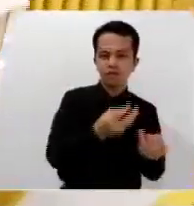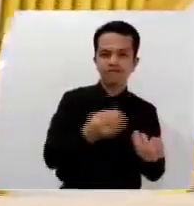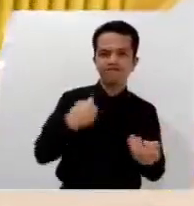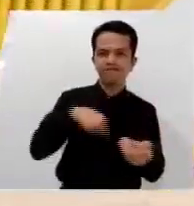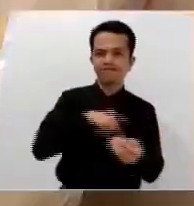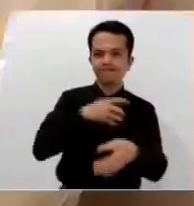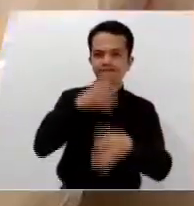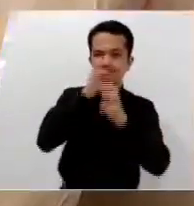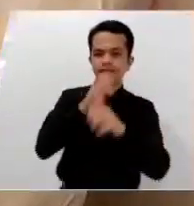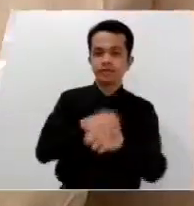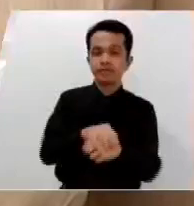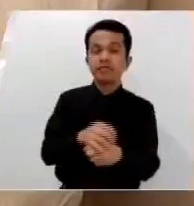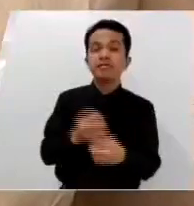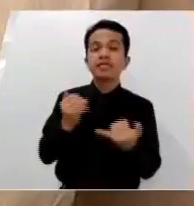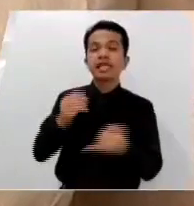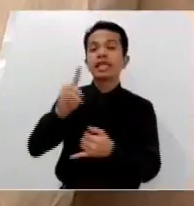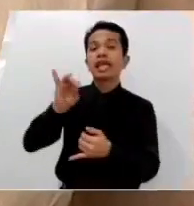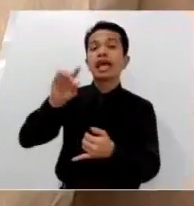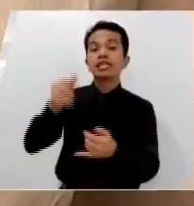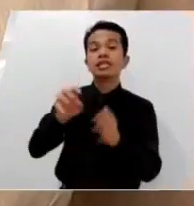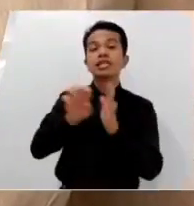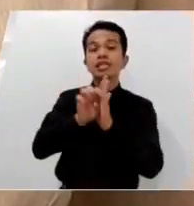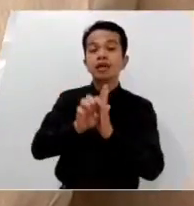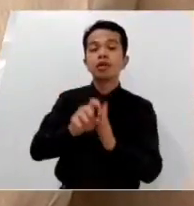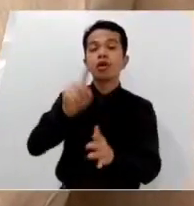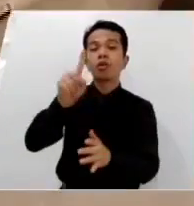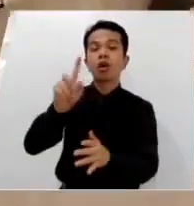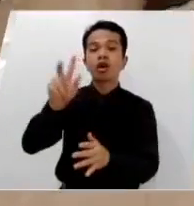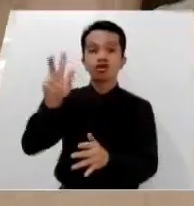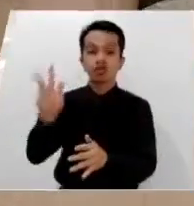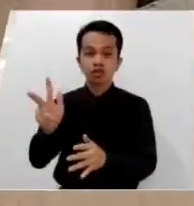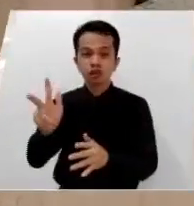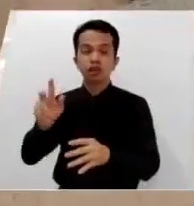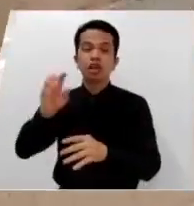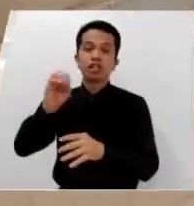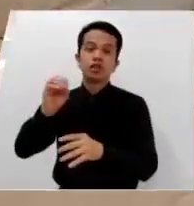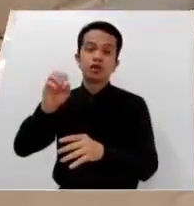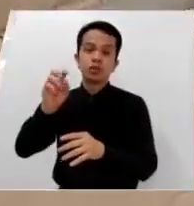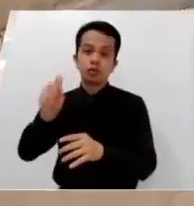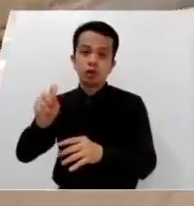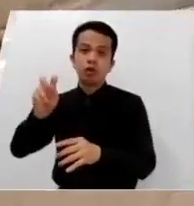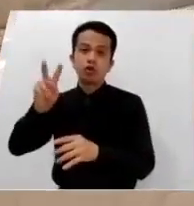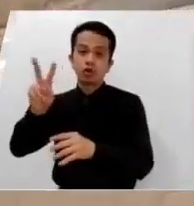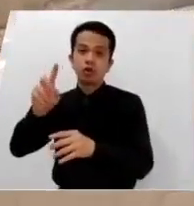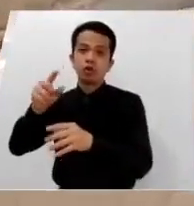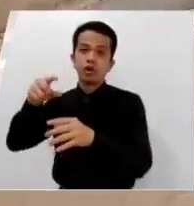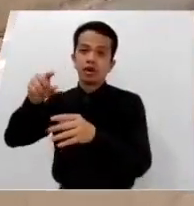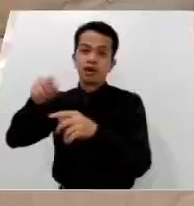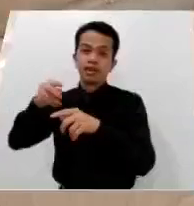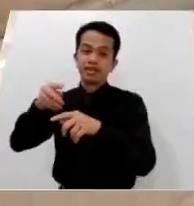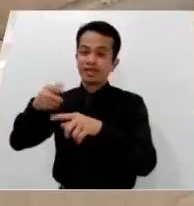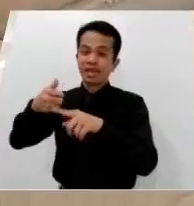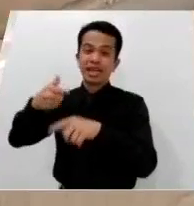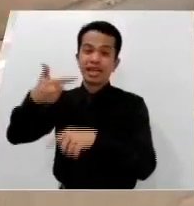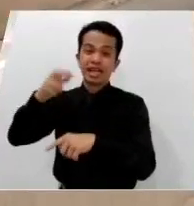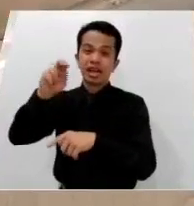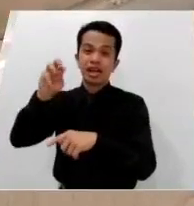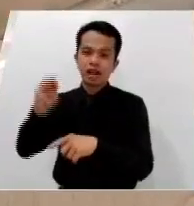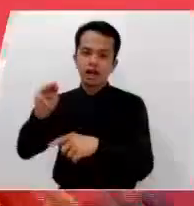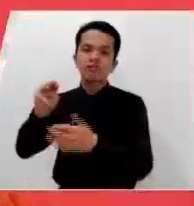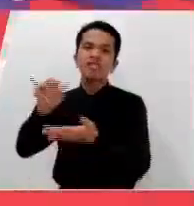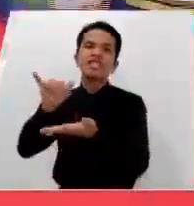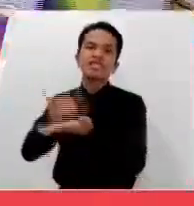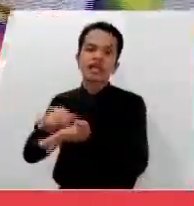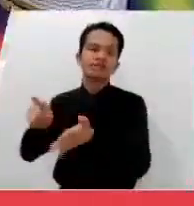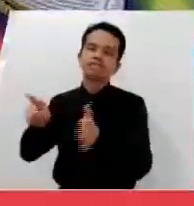ng DILG kapag sobra sa 1/3 teaspoon o 0.2 gram ang pampasabog na ginamit, ituturing na itong overweight o bawal